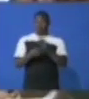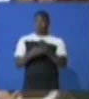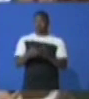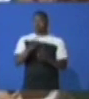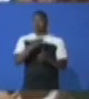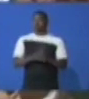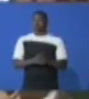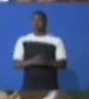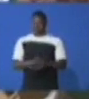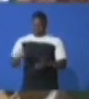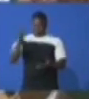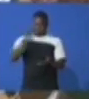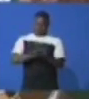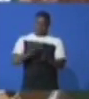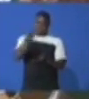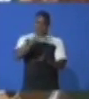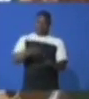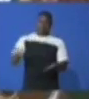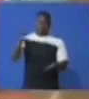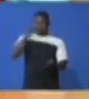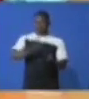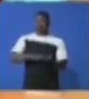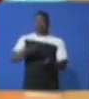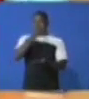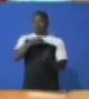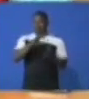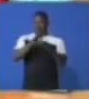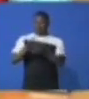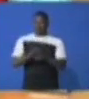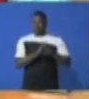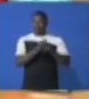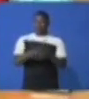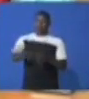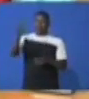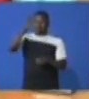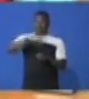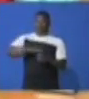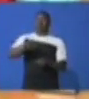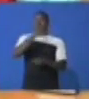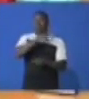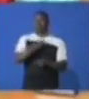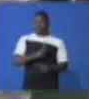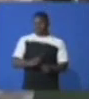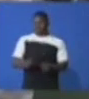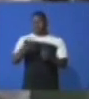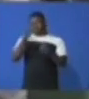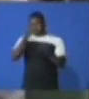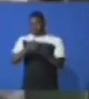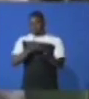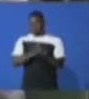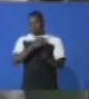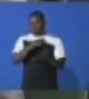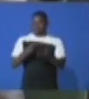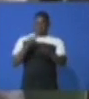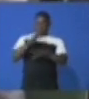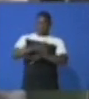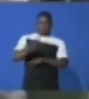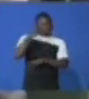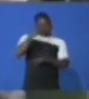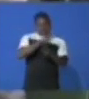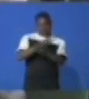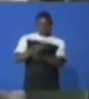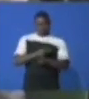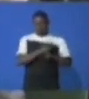Cette convention collective fixe le plancher minimum des droits et obligations pour préserver la cohésion sociale dans le